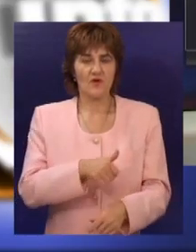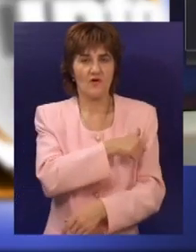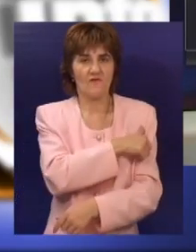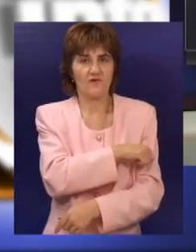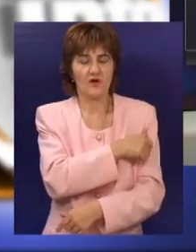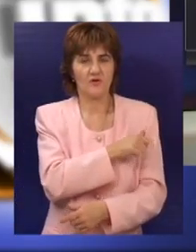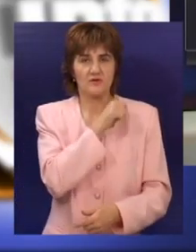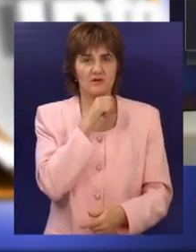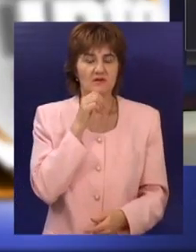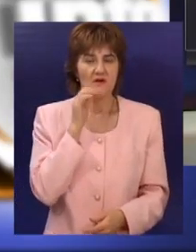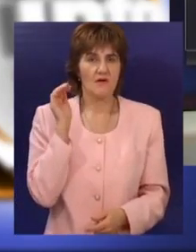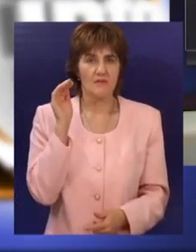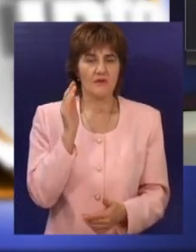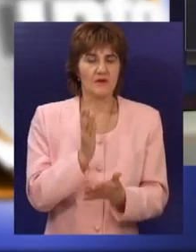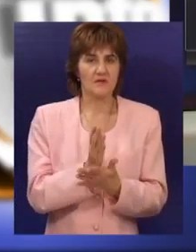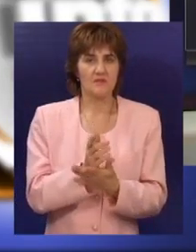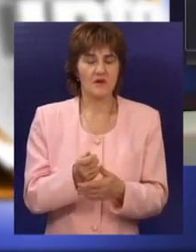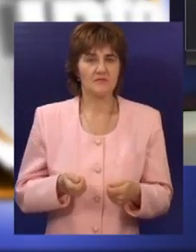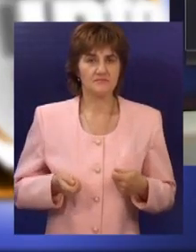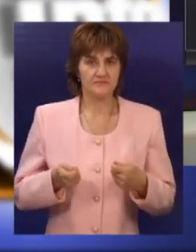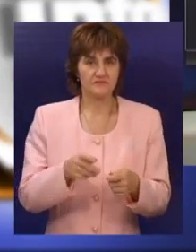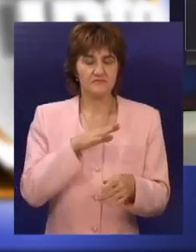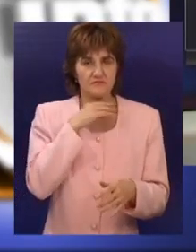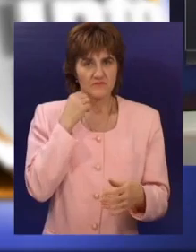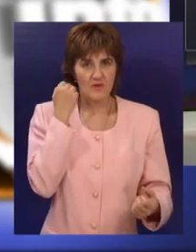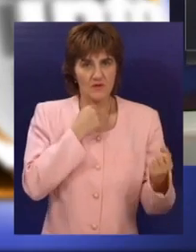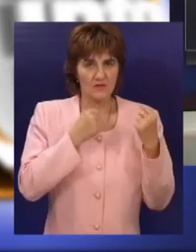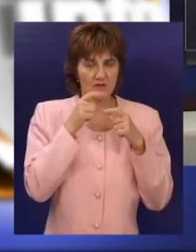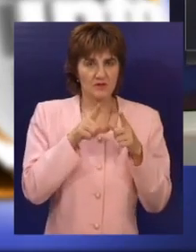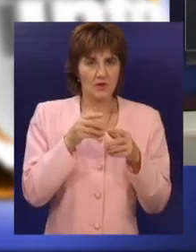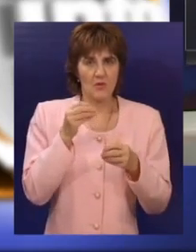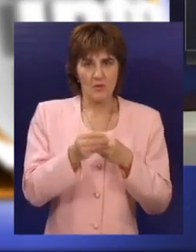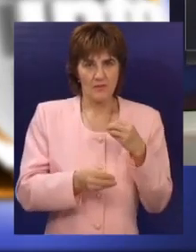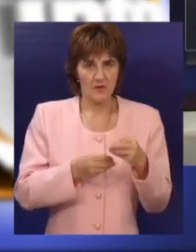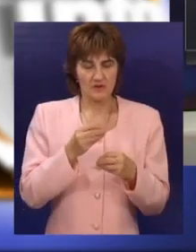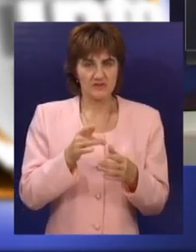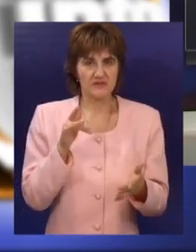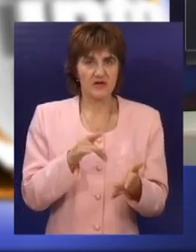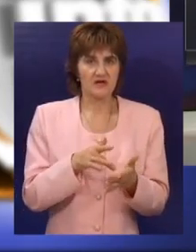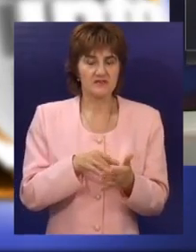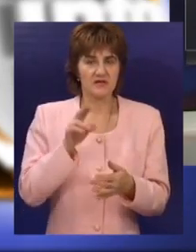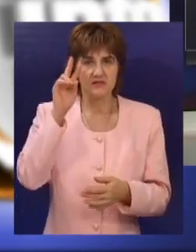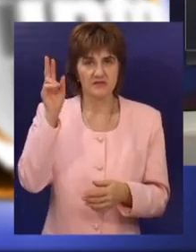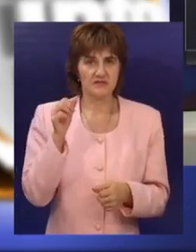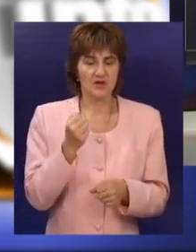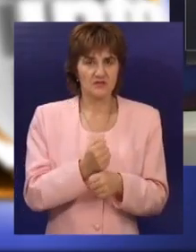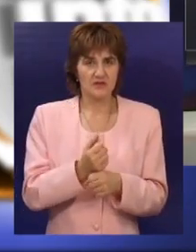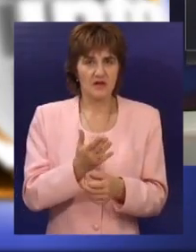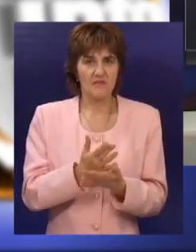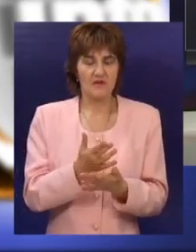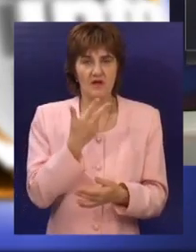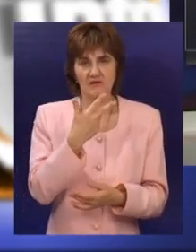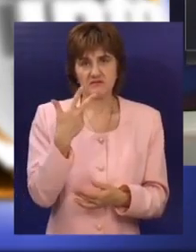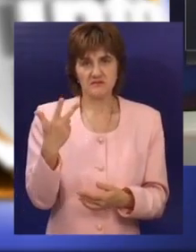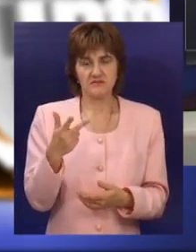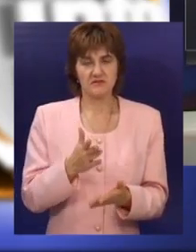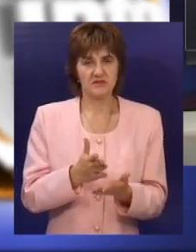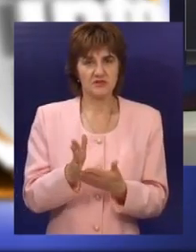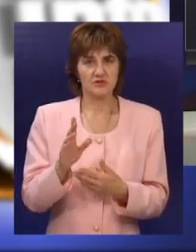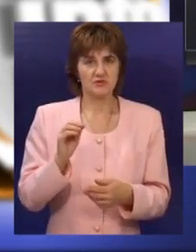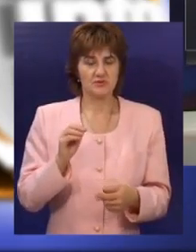Ove godine u Subotici je prijavljeno više od 80 slučajeva nasilja u porodici. Centru za socijalni rad prijavljena su